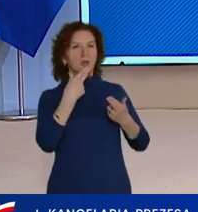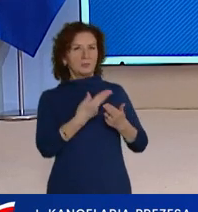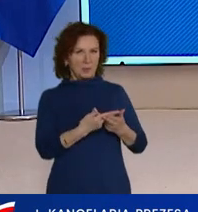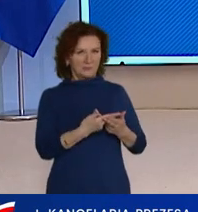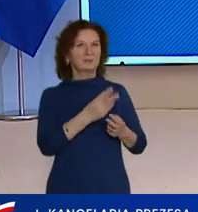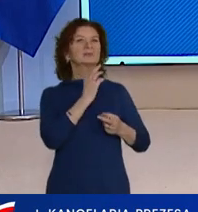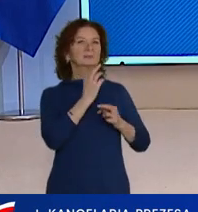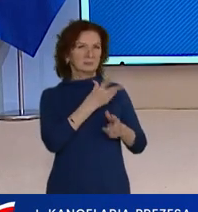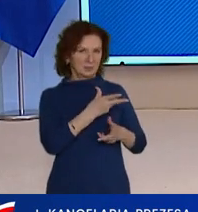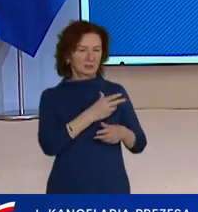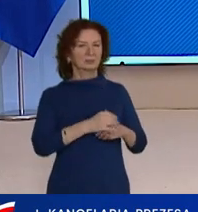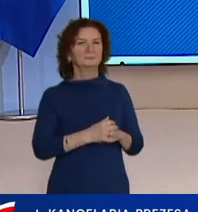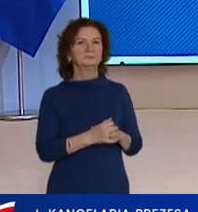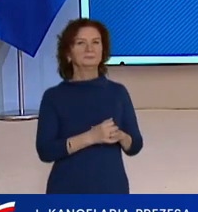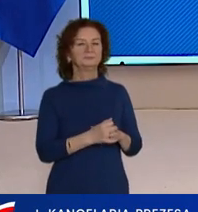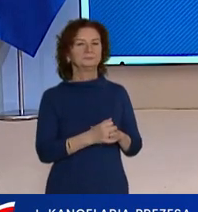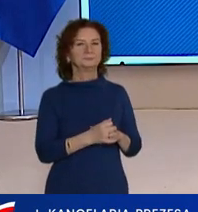czyli potwierdzająca pewne